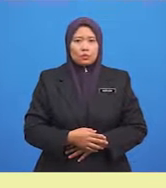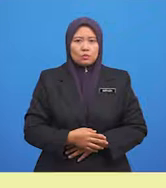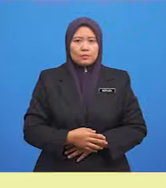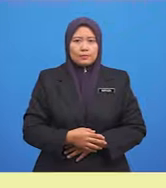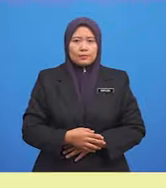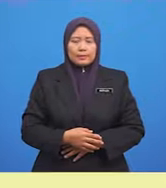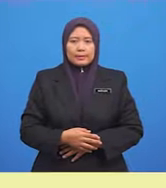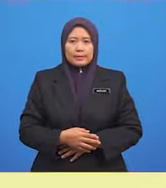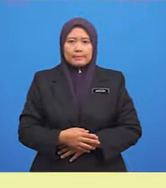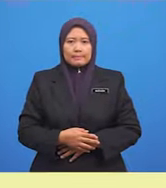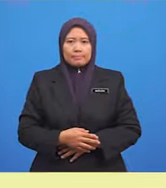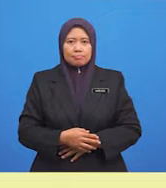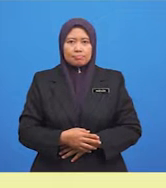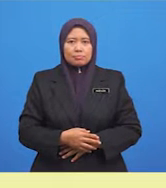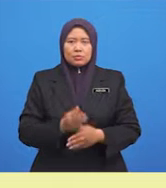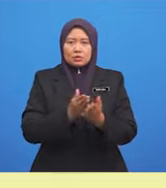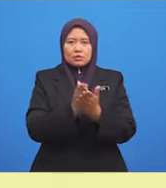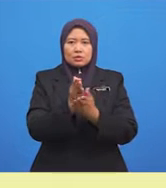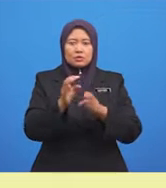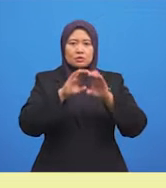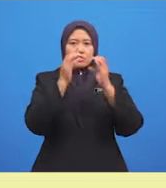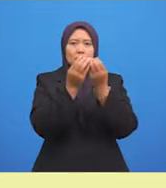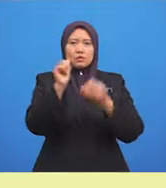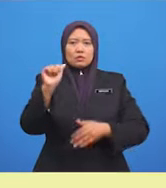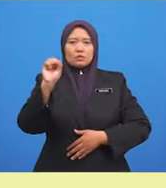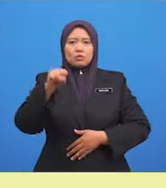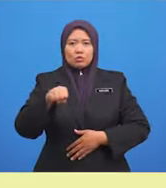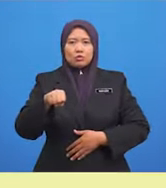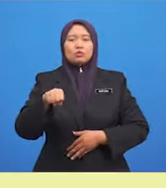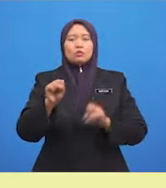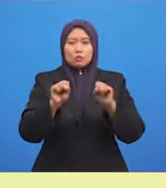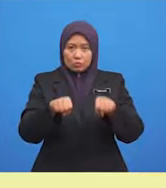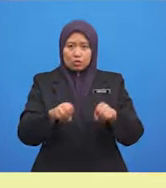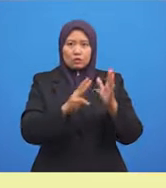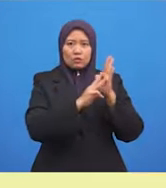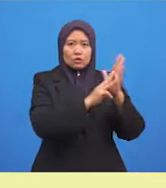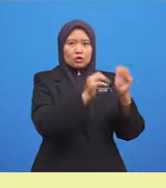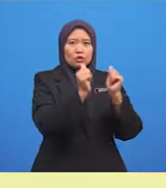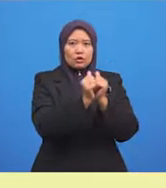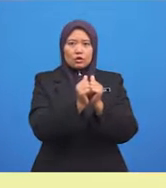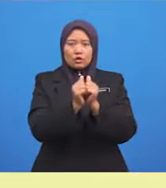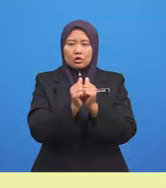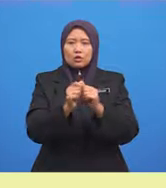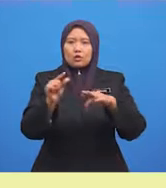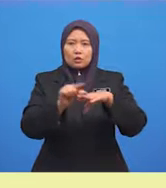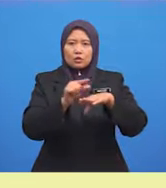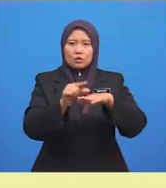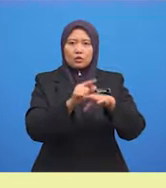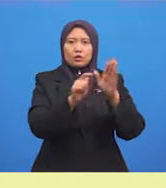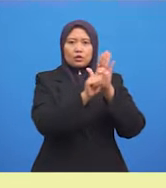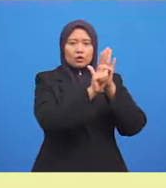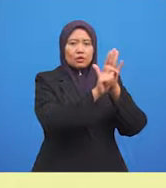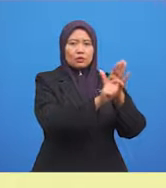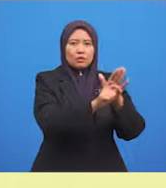Seterusnya, set A juga boleh diwakili dengan menggunakan tata